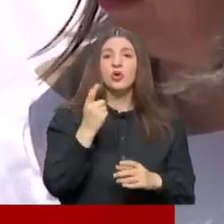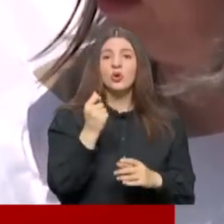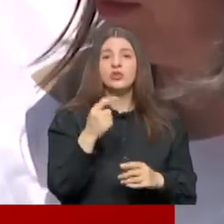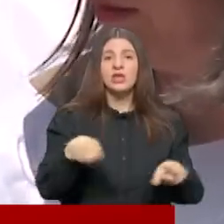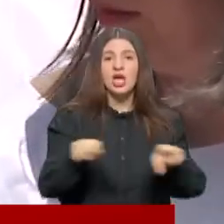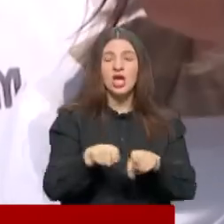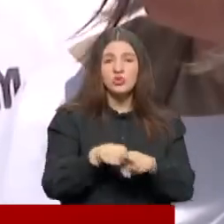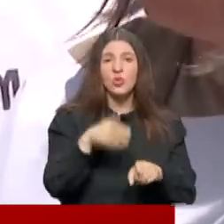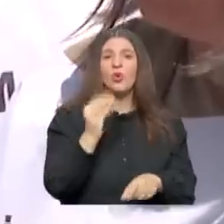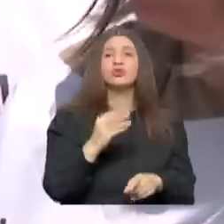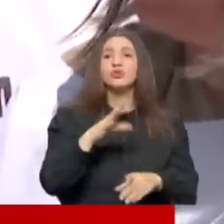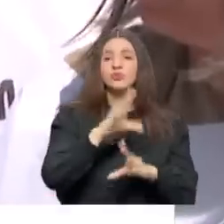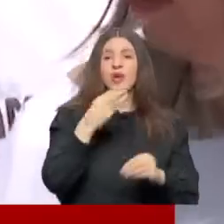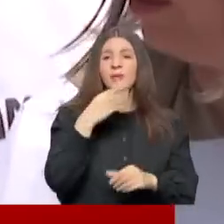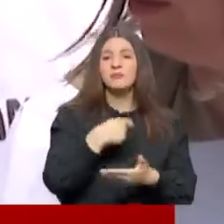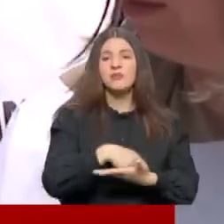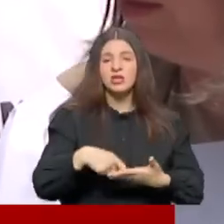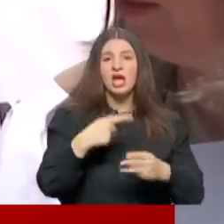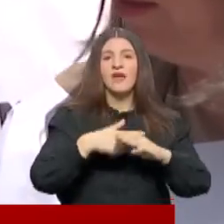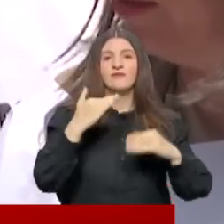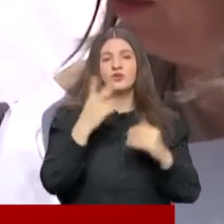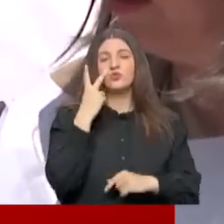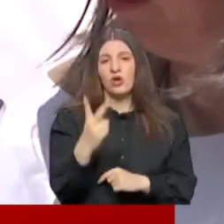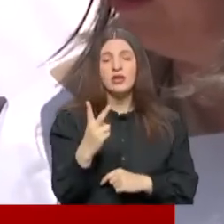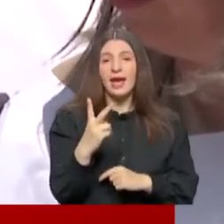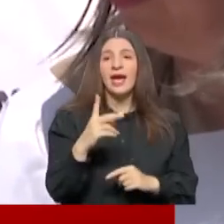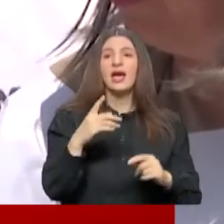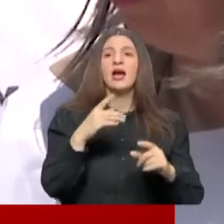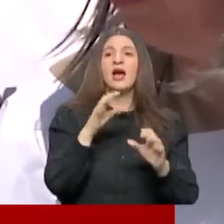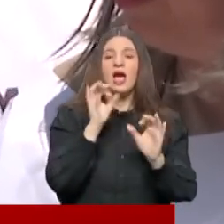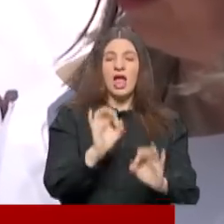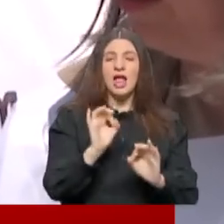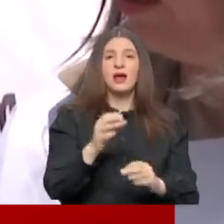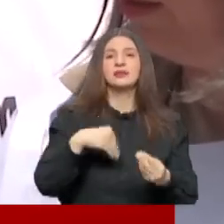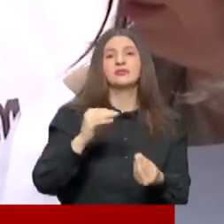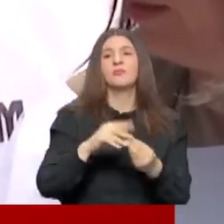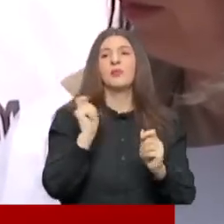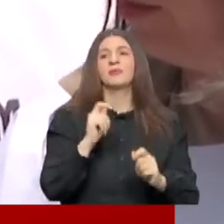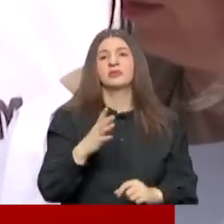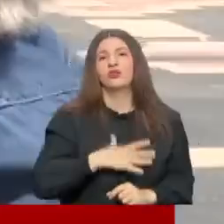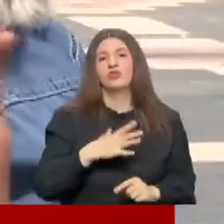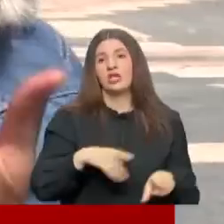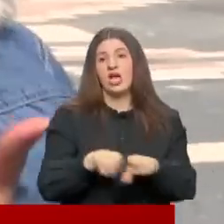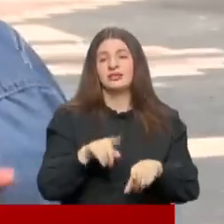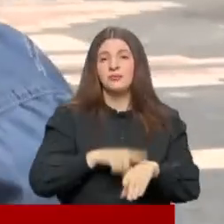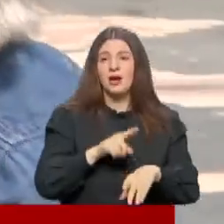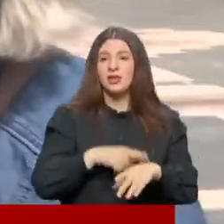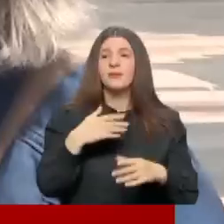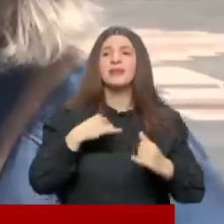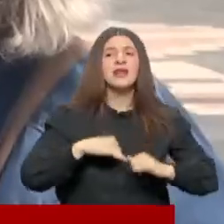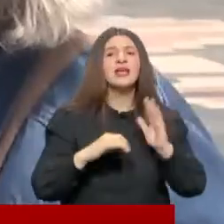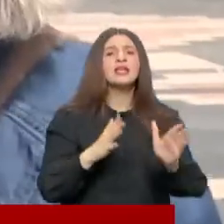ücretle eşitlensin. Tüm emekli maaşlarına enflasyon oranına göre seyyanen zam yapılmasını istiyoruz. Tatillere